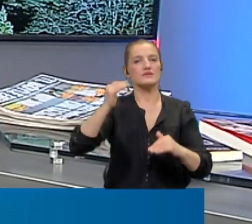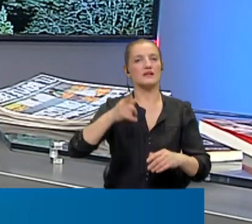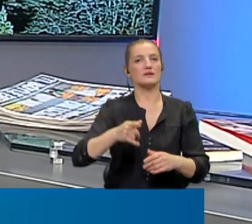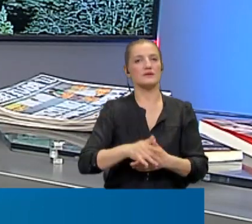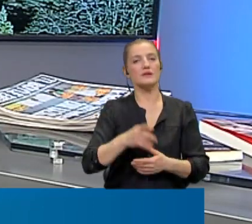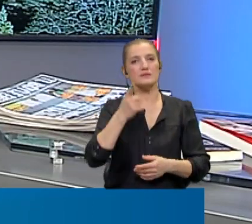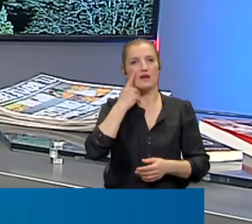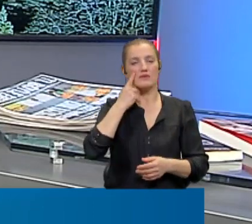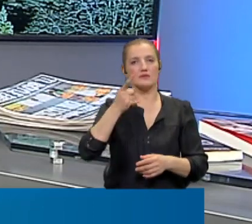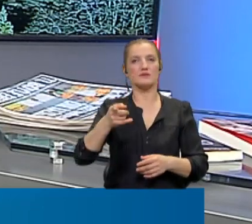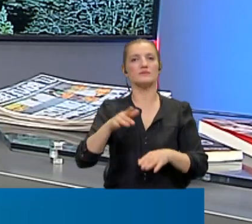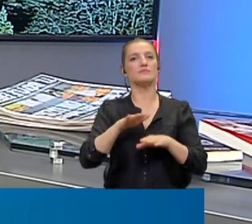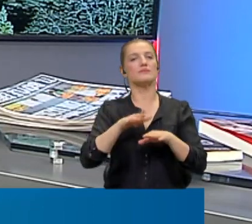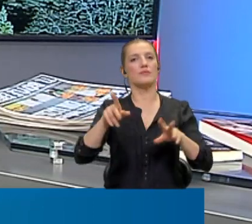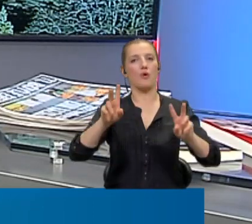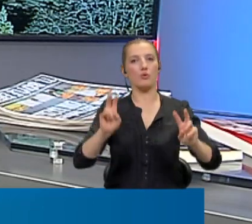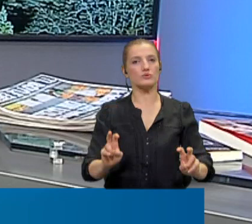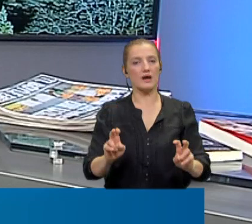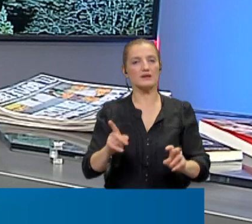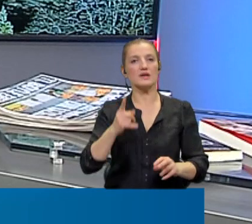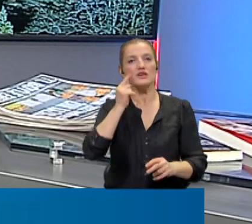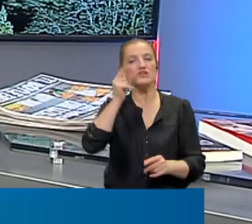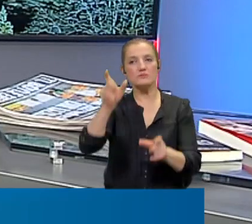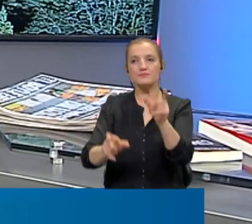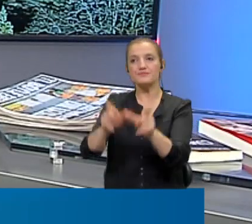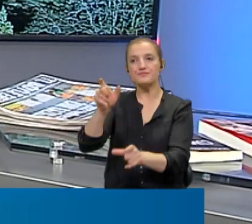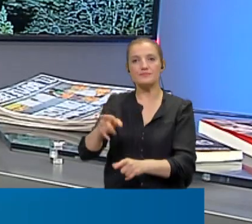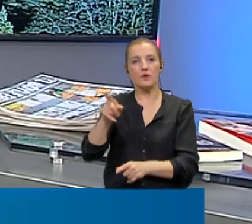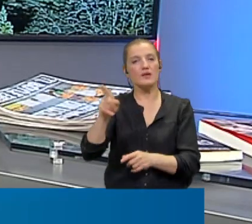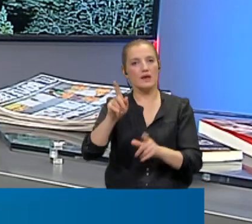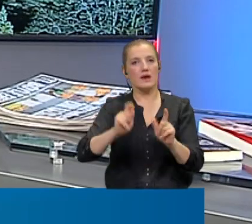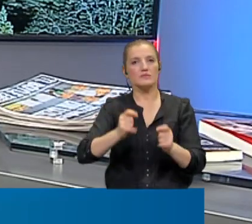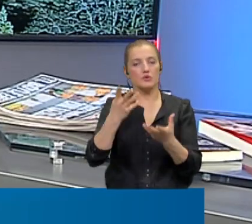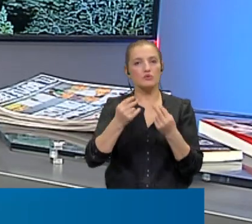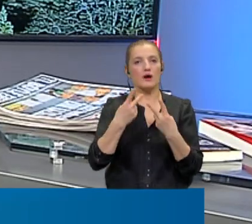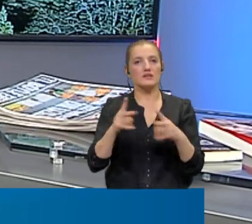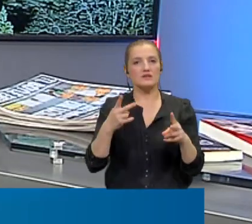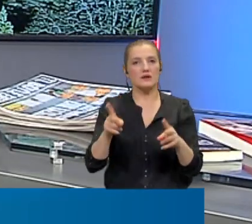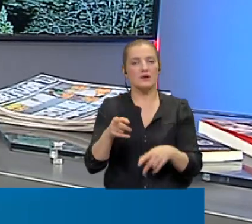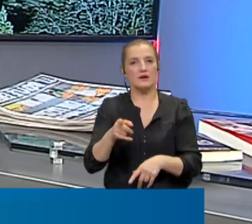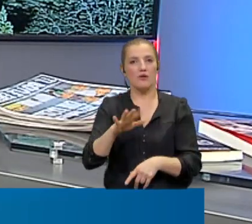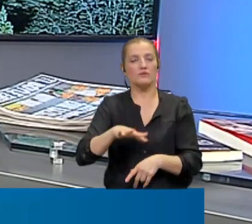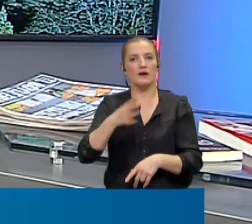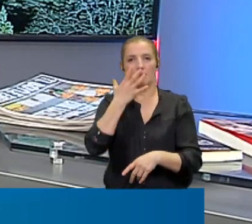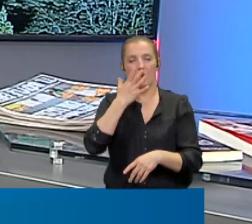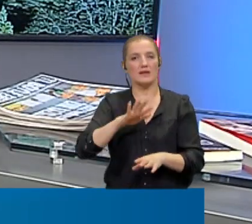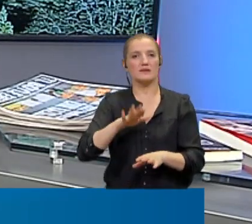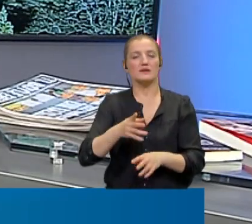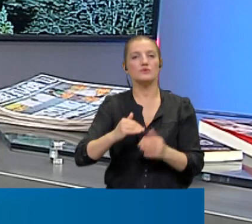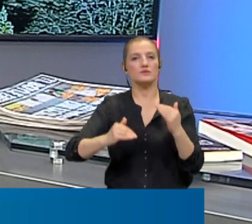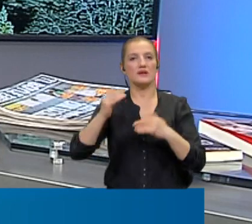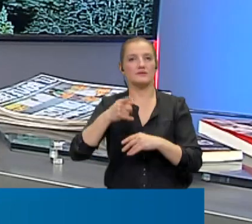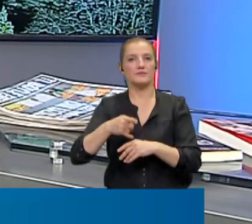yani devletin o makamlarında otu Bu kişiler onların yapmış olduğu açıklamalar onlarda beklenti